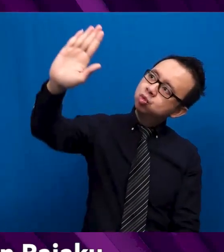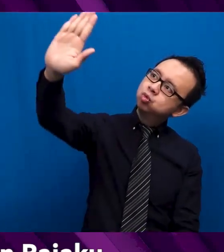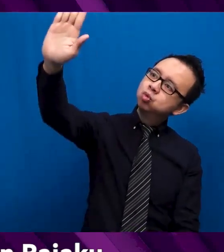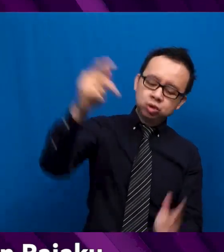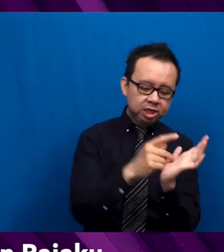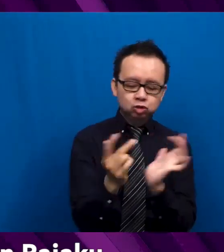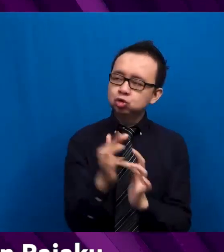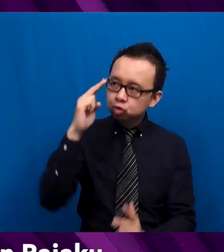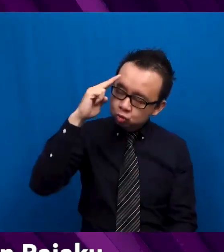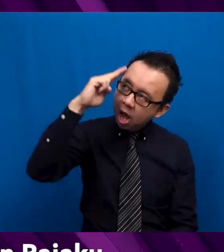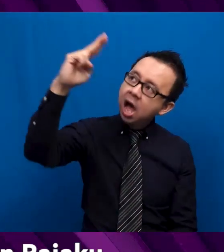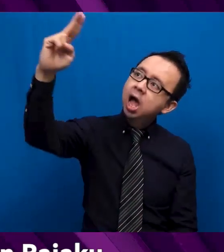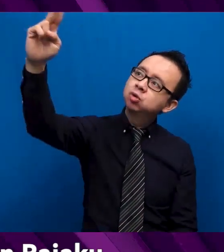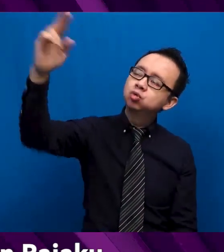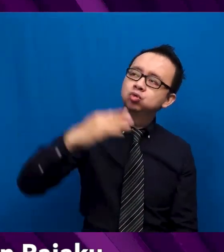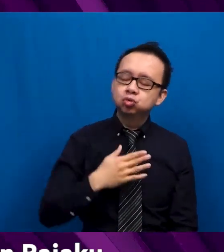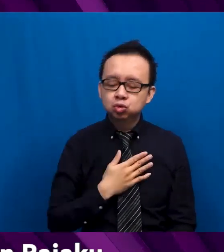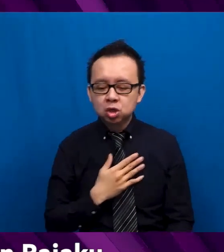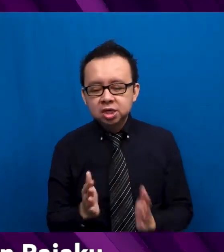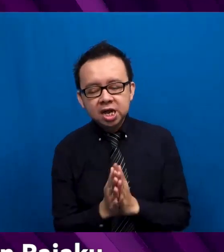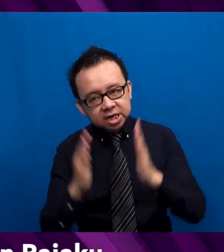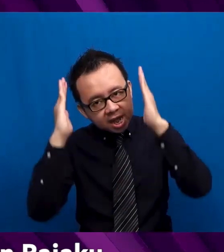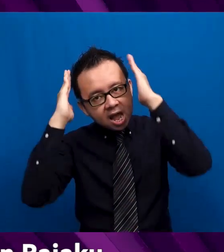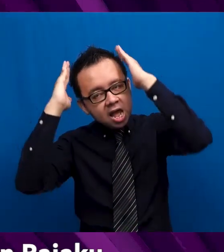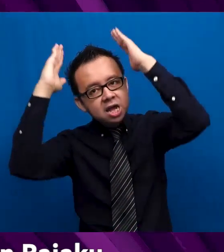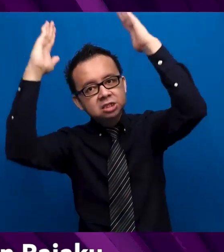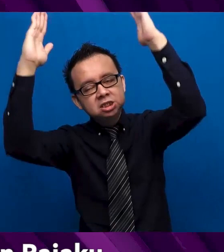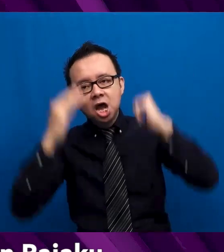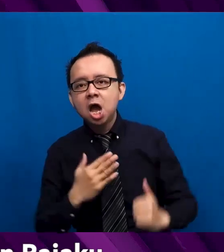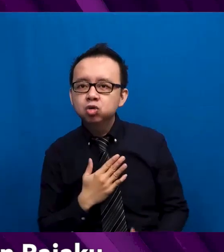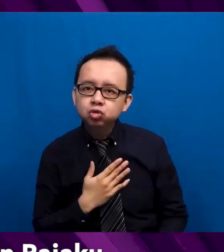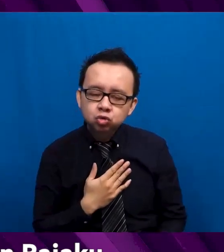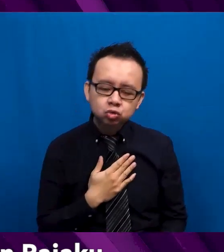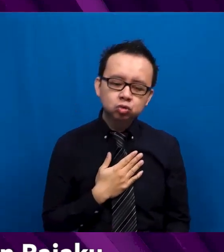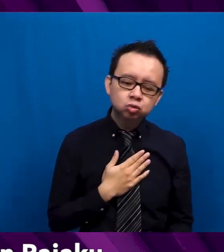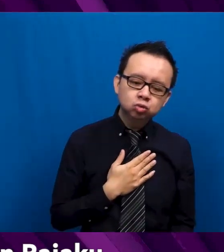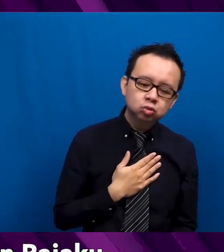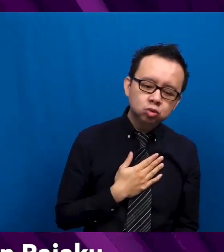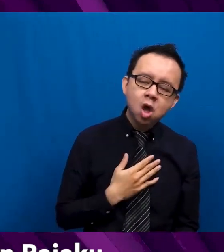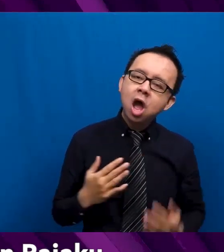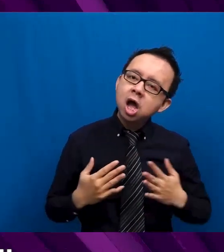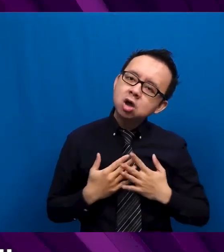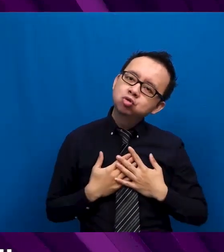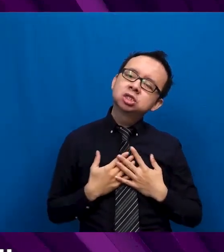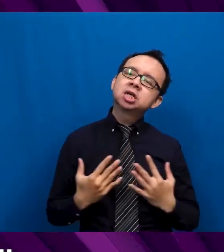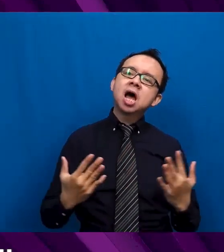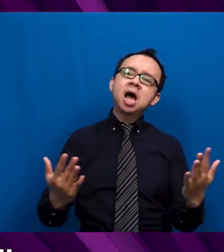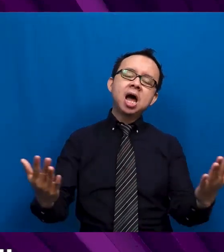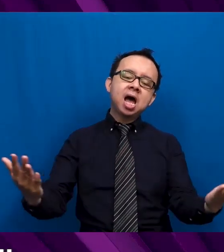padamu, Yesus Tuhanku dan Rajaku. Ku serahkan hidupku,